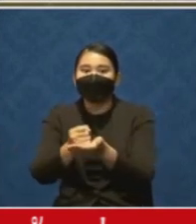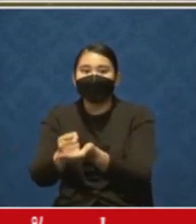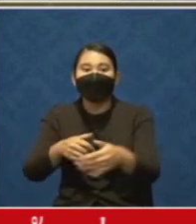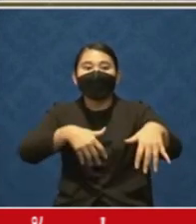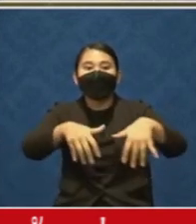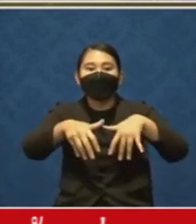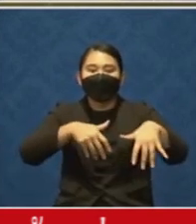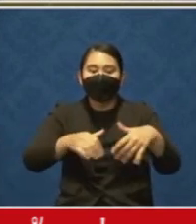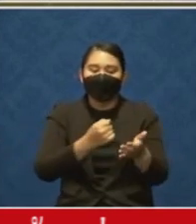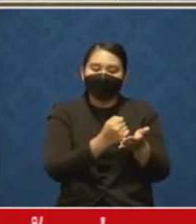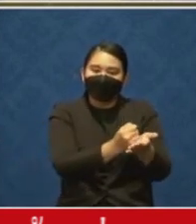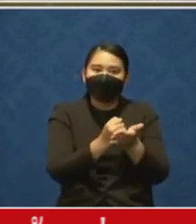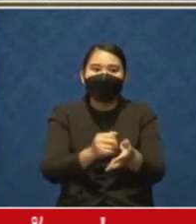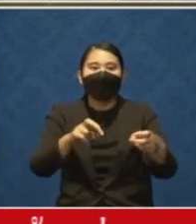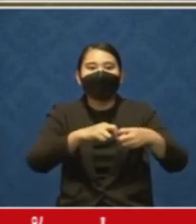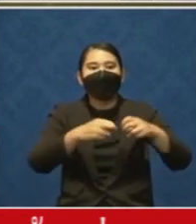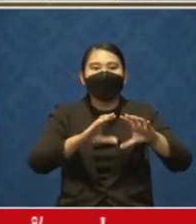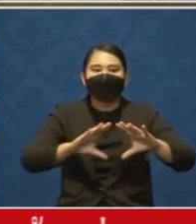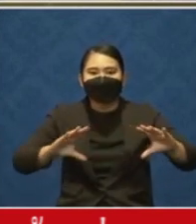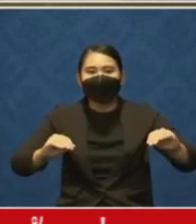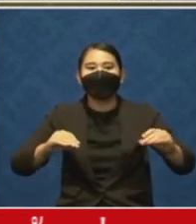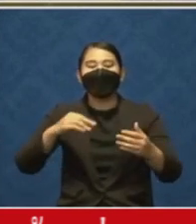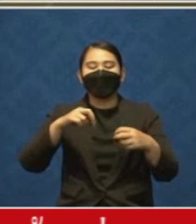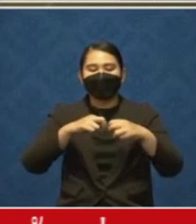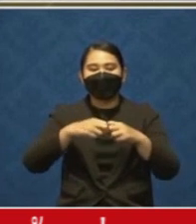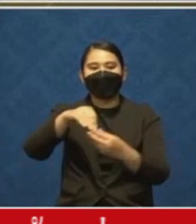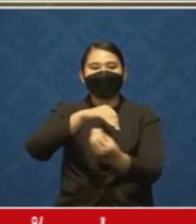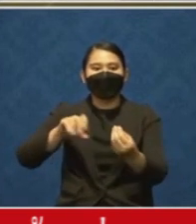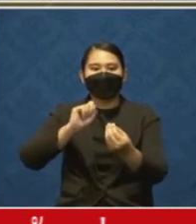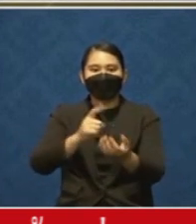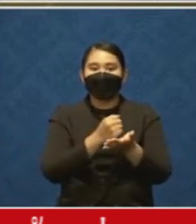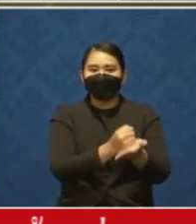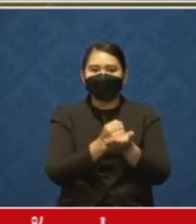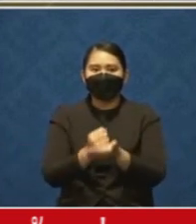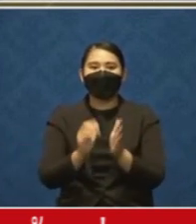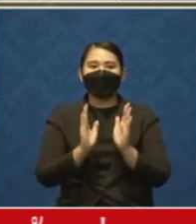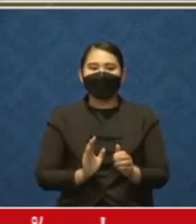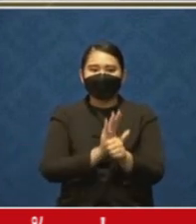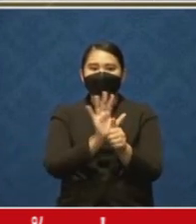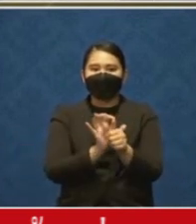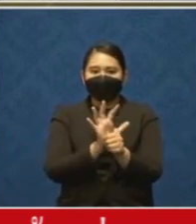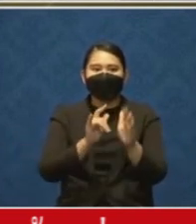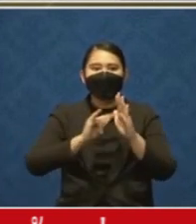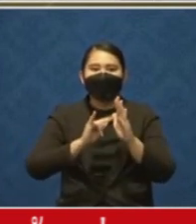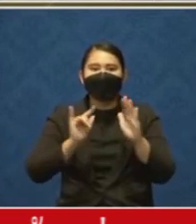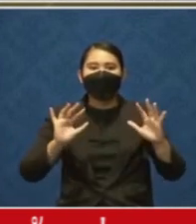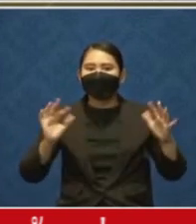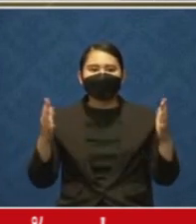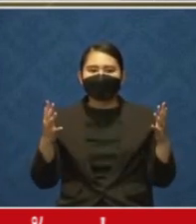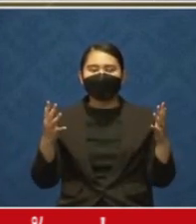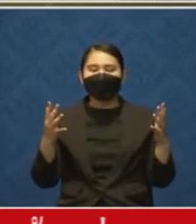องประชาชนไปบรรเทาความเดือดร้อนปัญหาเศรษฐกิจให้พี่น้องประชาชนคนเป็นโควิดไม่มียารักษ